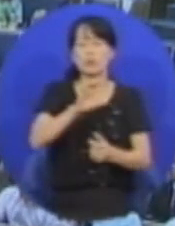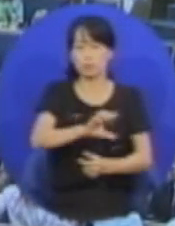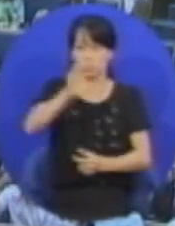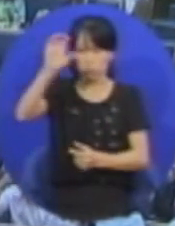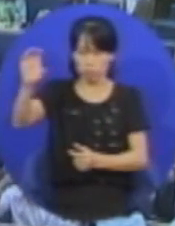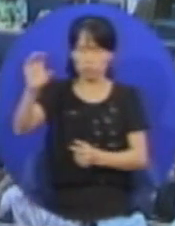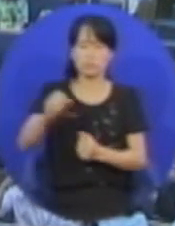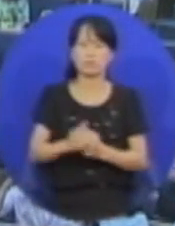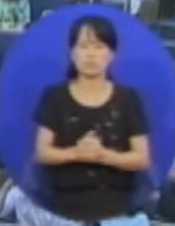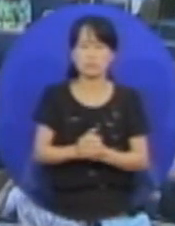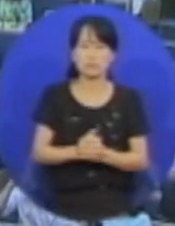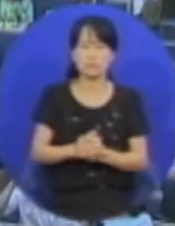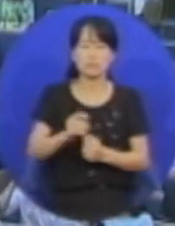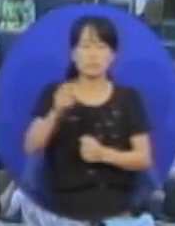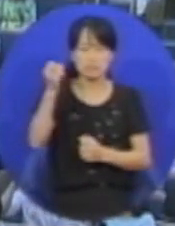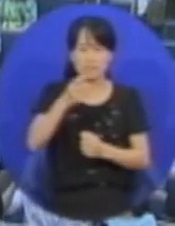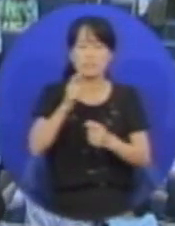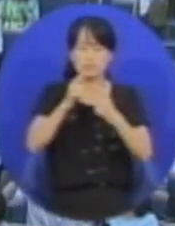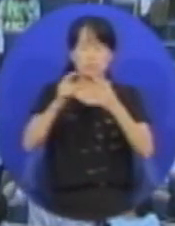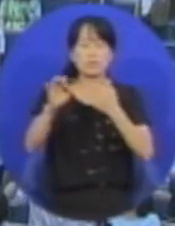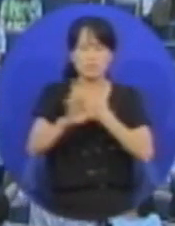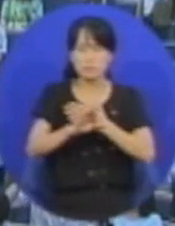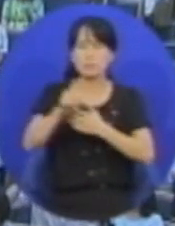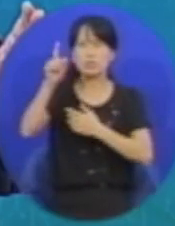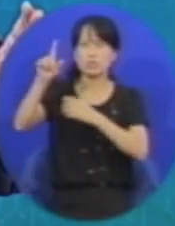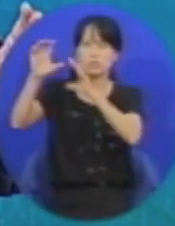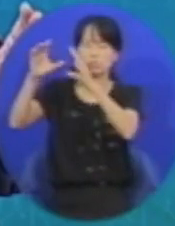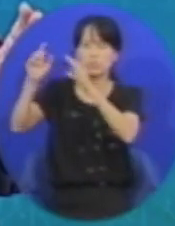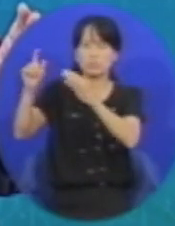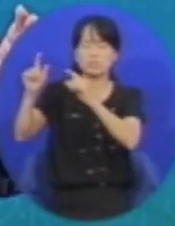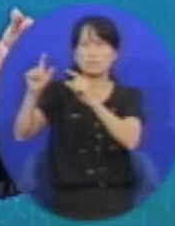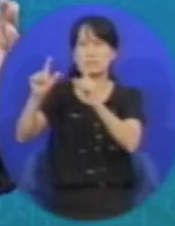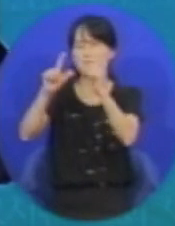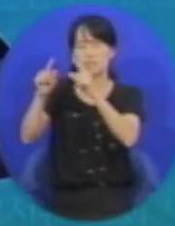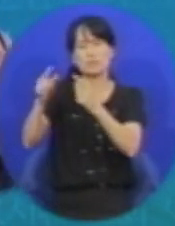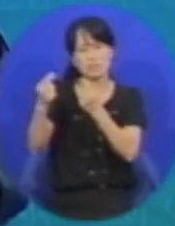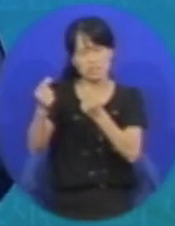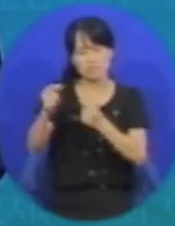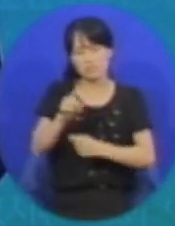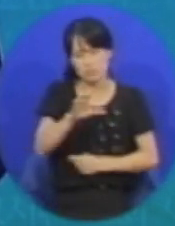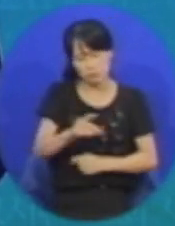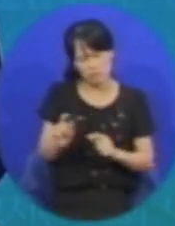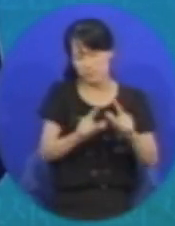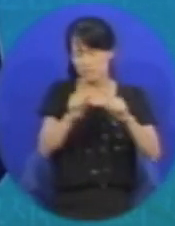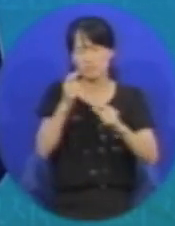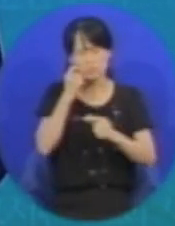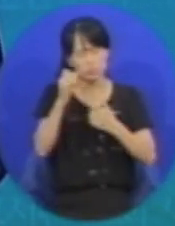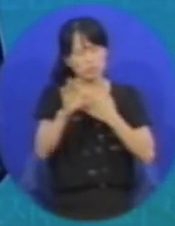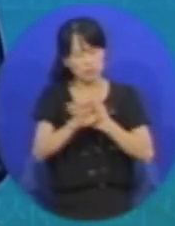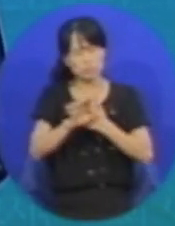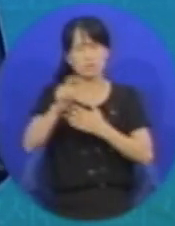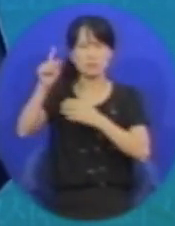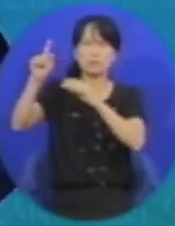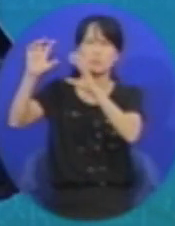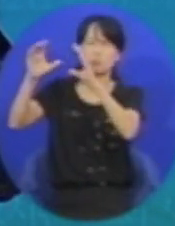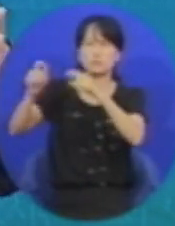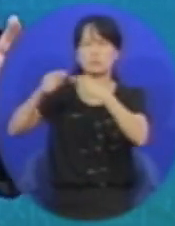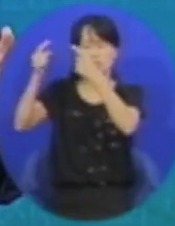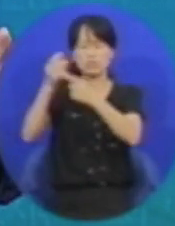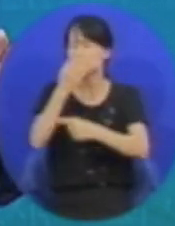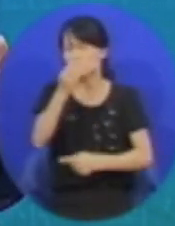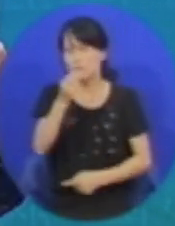말하면 천국에서 사는 것처럼 여기서 살지 못하면 천국 못 가는 거예요.